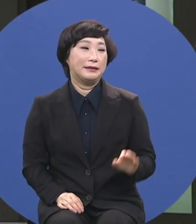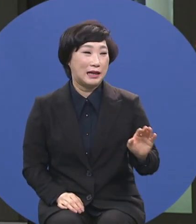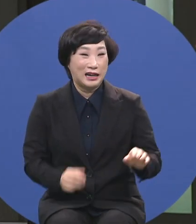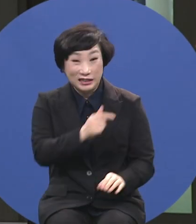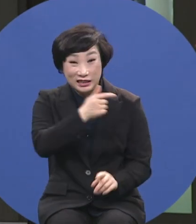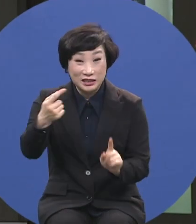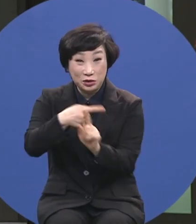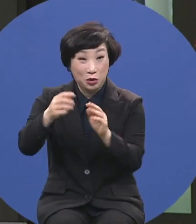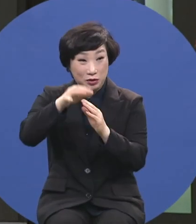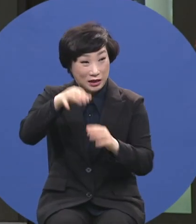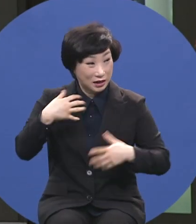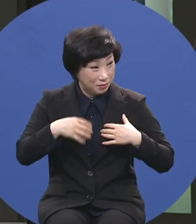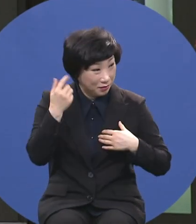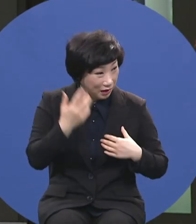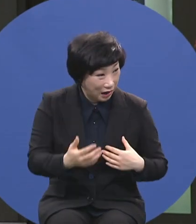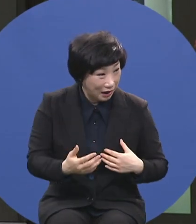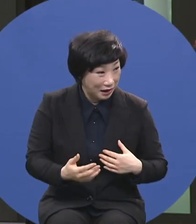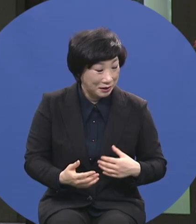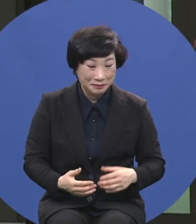대형교회가 낙이냐? 응?